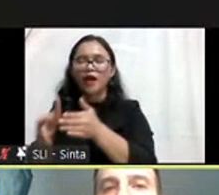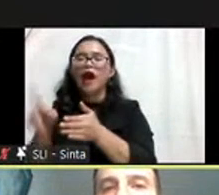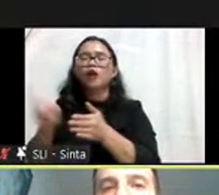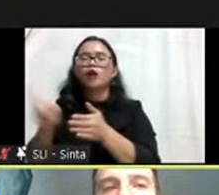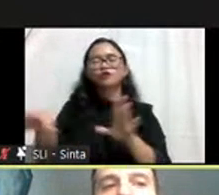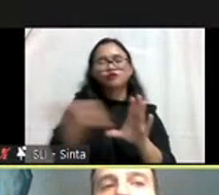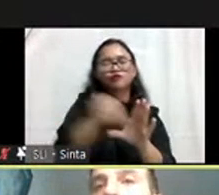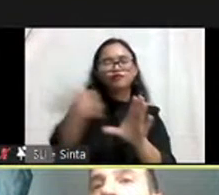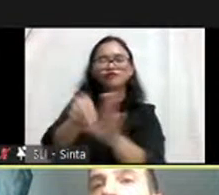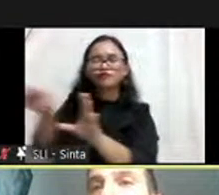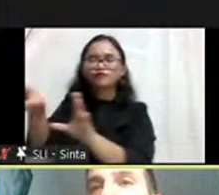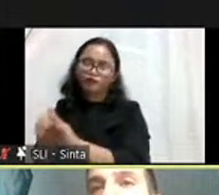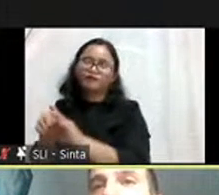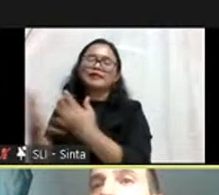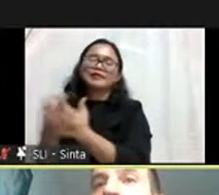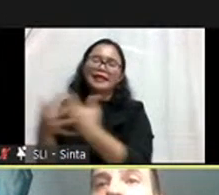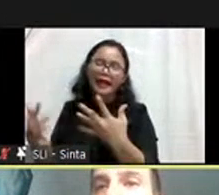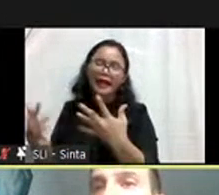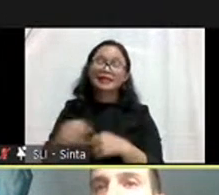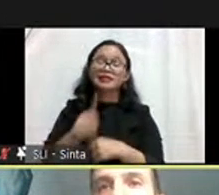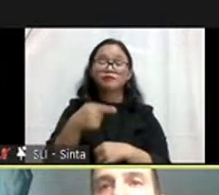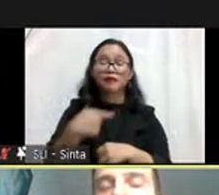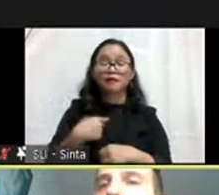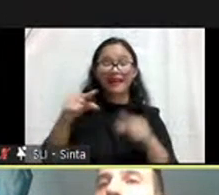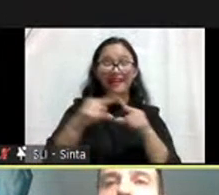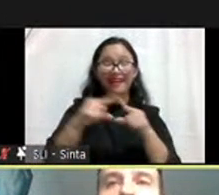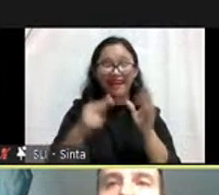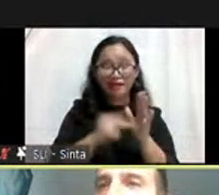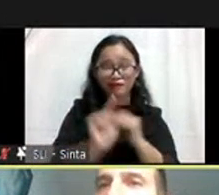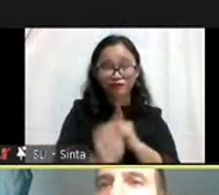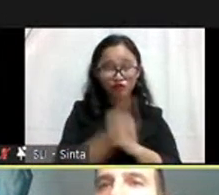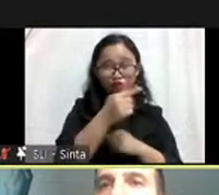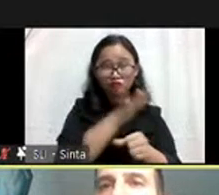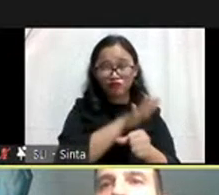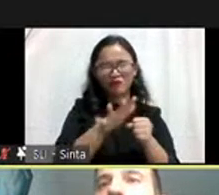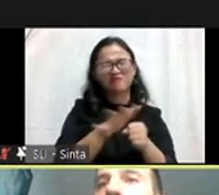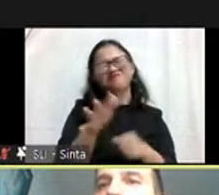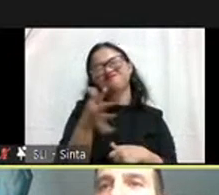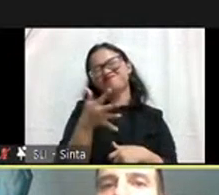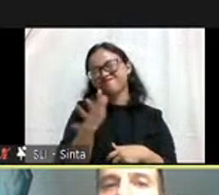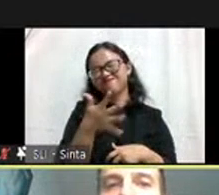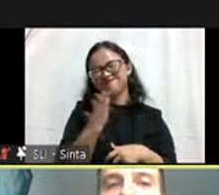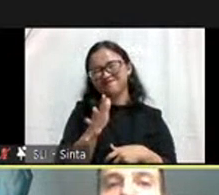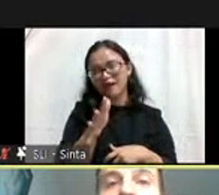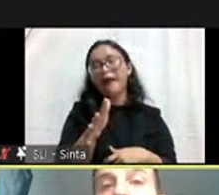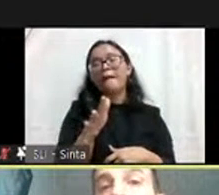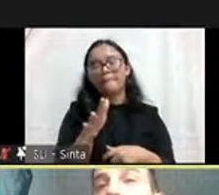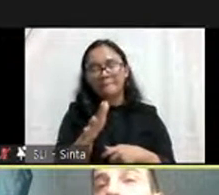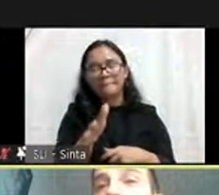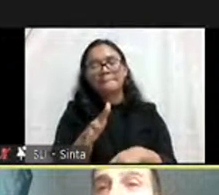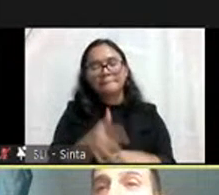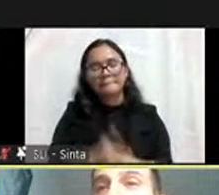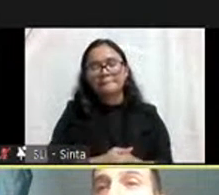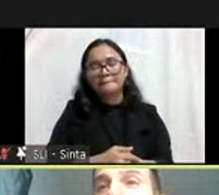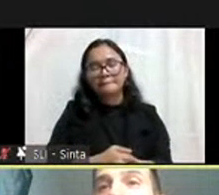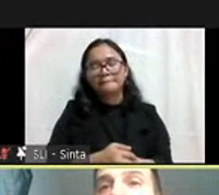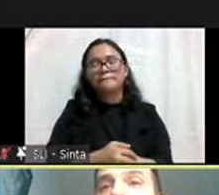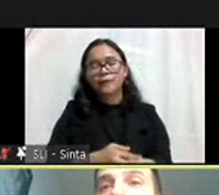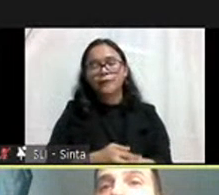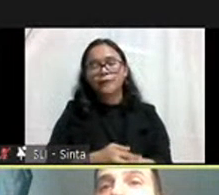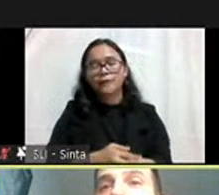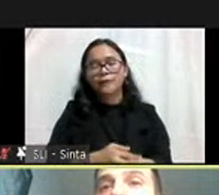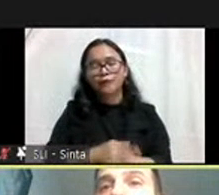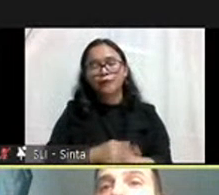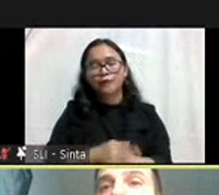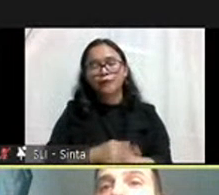adanya peluncuran Ran itu tidak cukup dan ini juga akan e mencakup isu lain yang belum